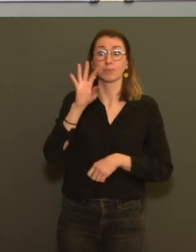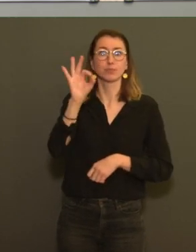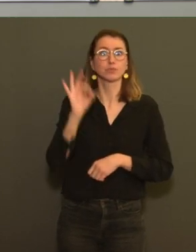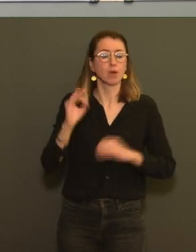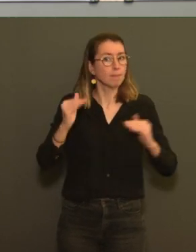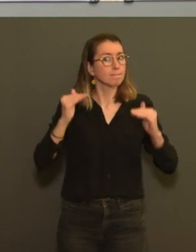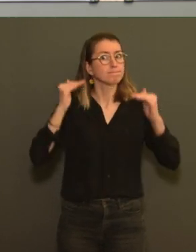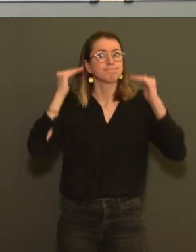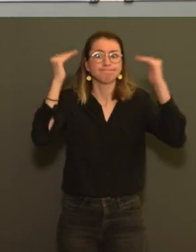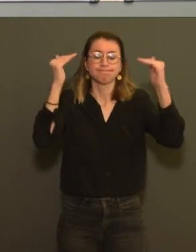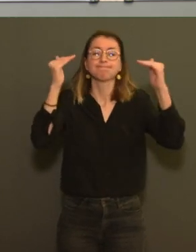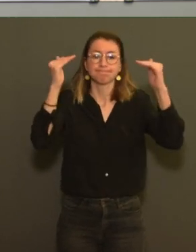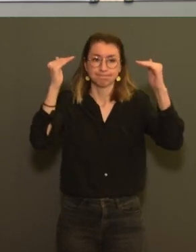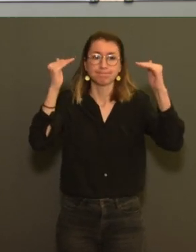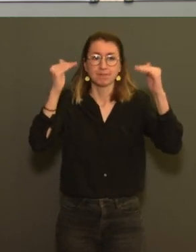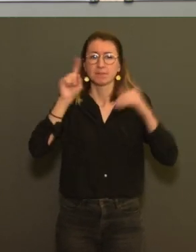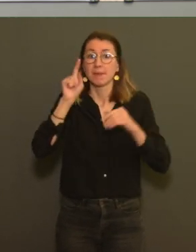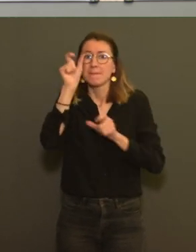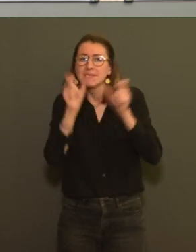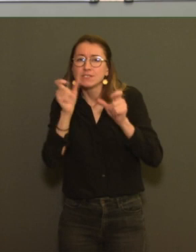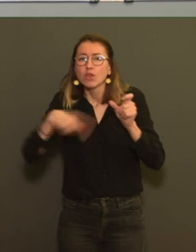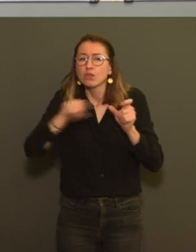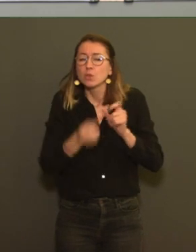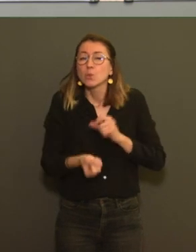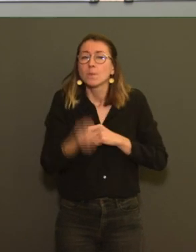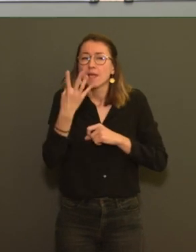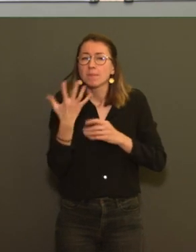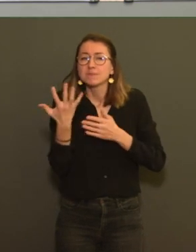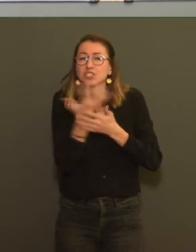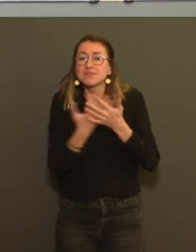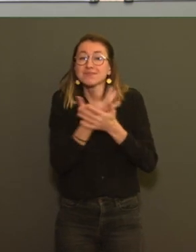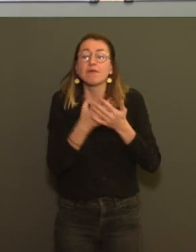beaucoup moins important que ce qui est présent dans les provinces wallonnes.